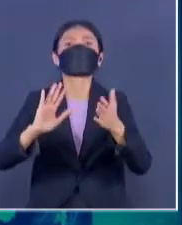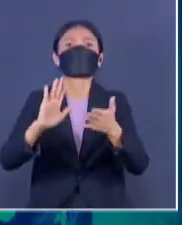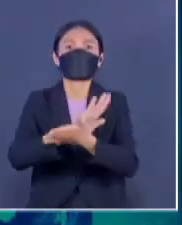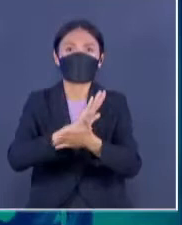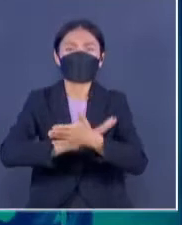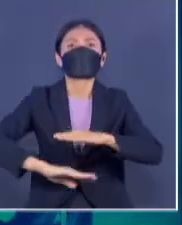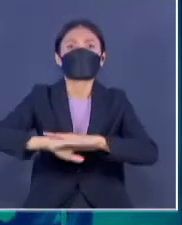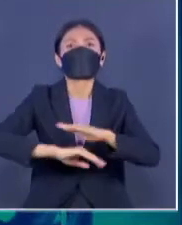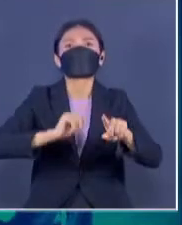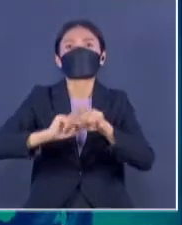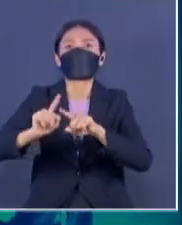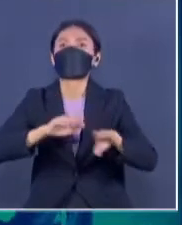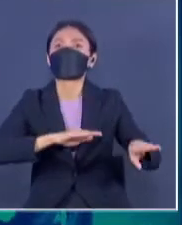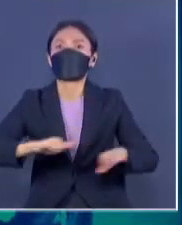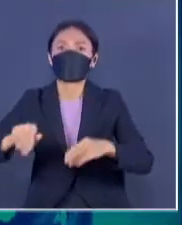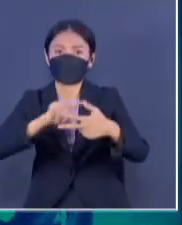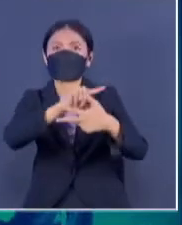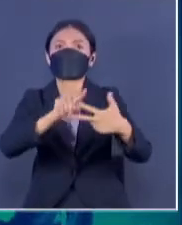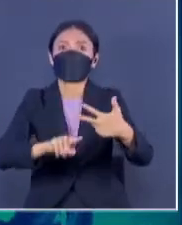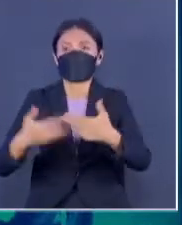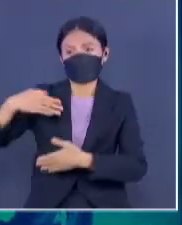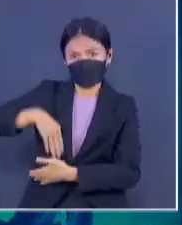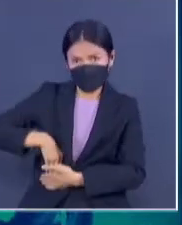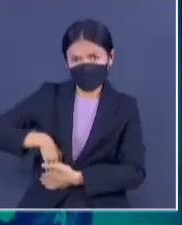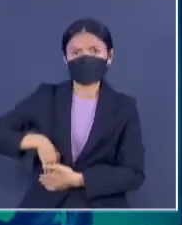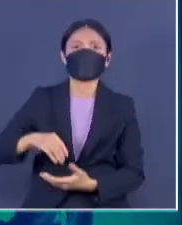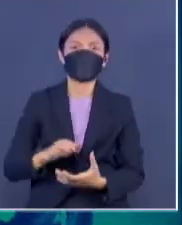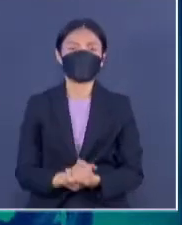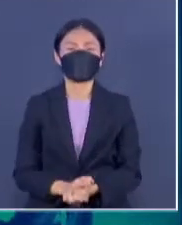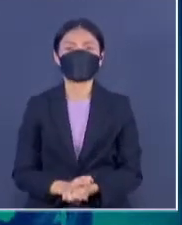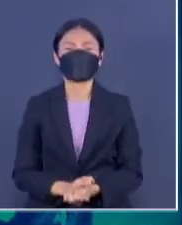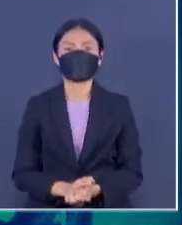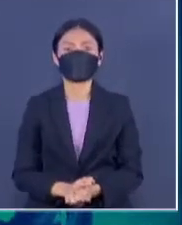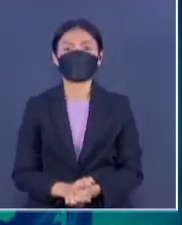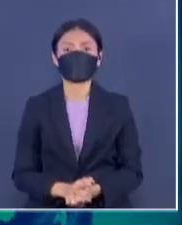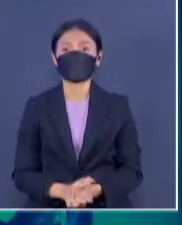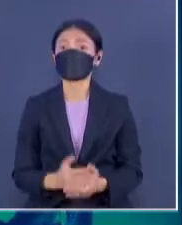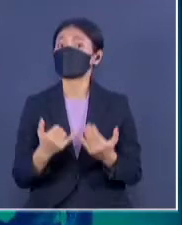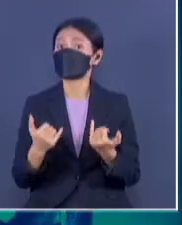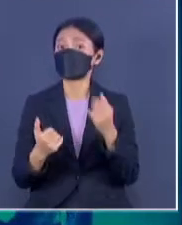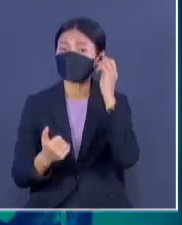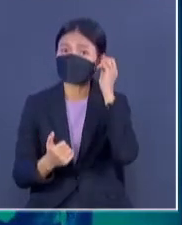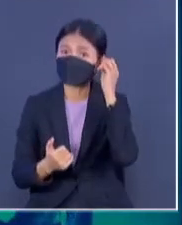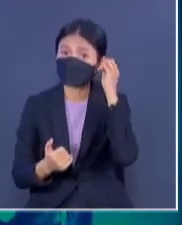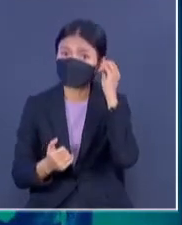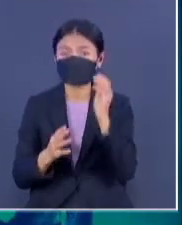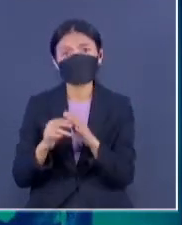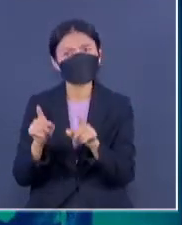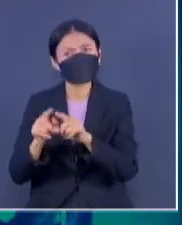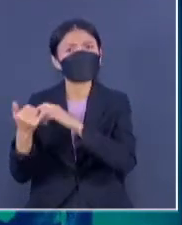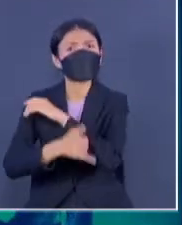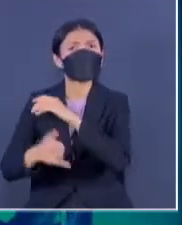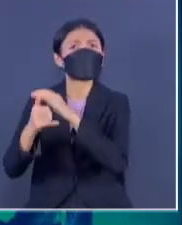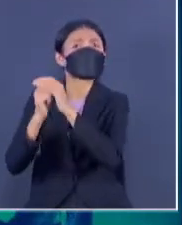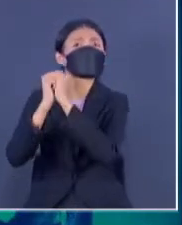ครับนะอันนี้ปฏิบัติกันตั้งแต่วันนี้เป็นต้นไปส่วนเรื่องของการเดินหน้าไปสู่อู่ฮั่นโมเดลคือมองระยะย